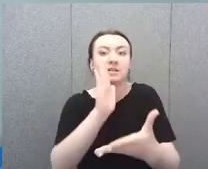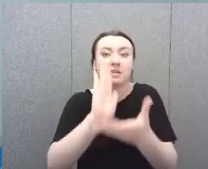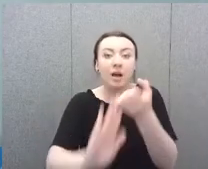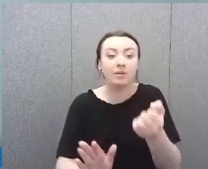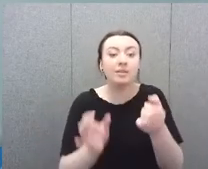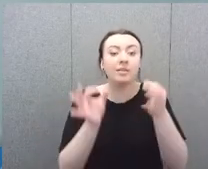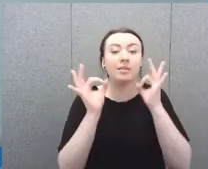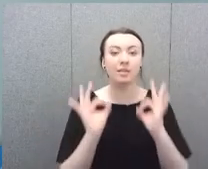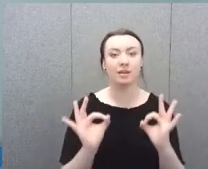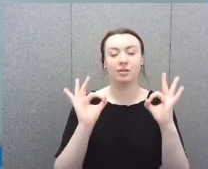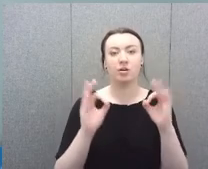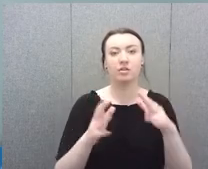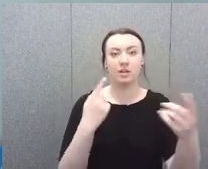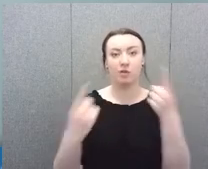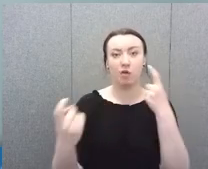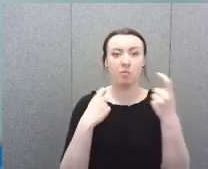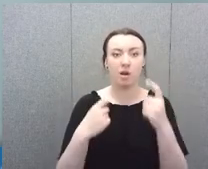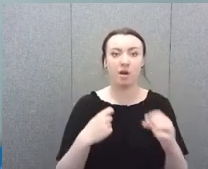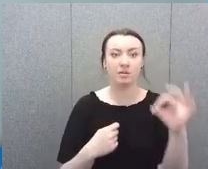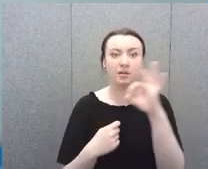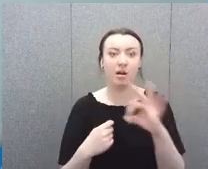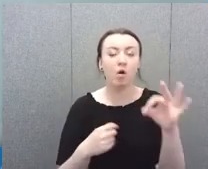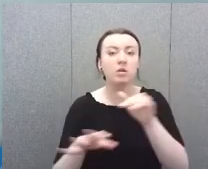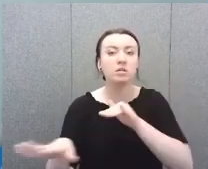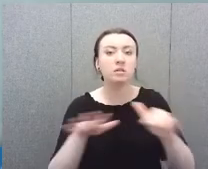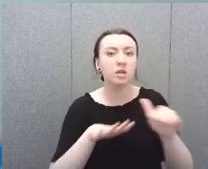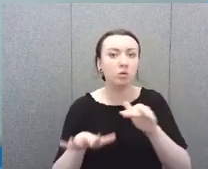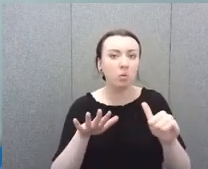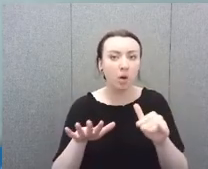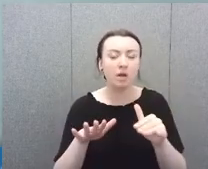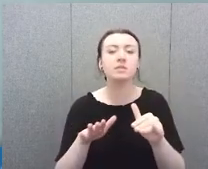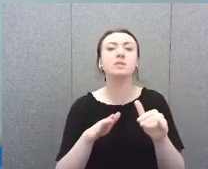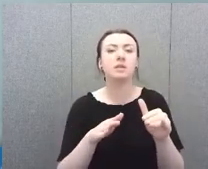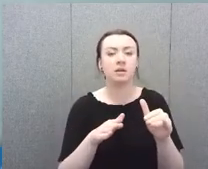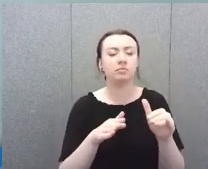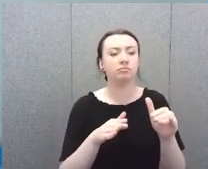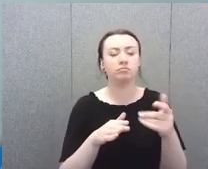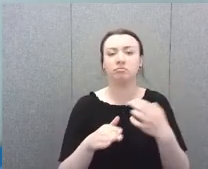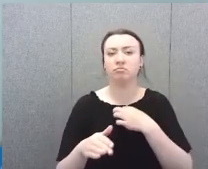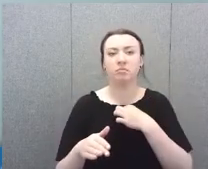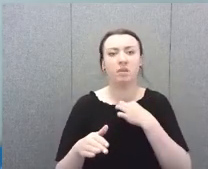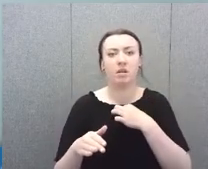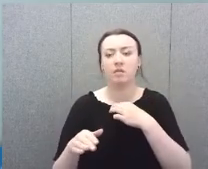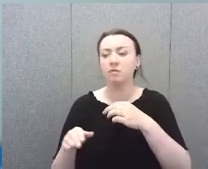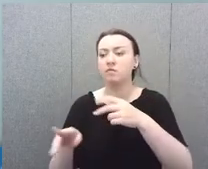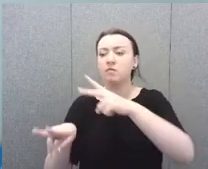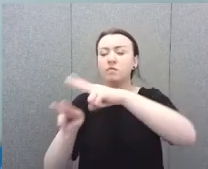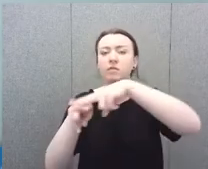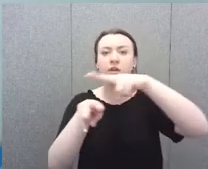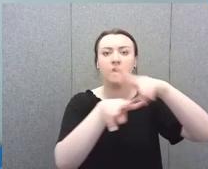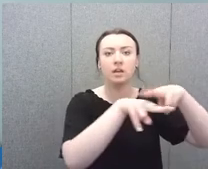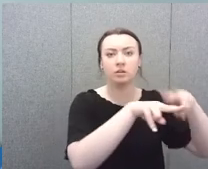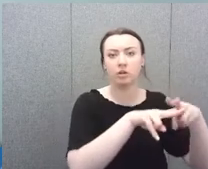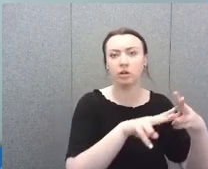реальную информацию по каждой конкретной стране в нашем регионе. Я знаю, что